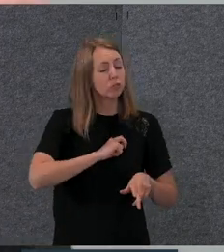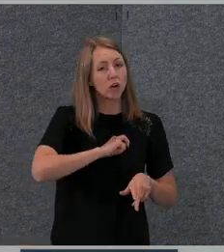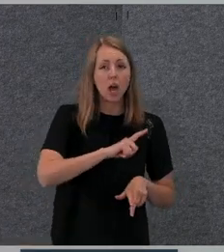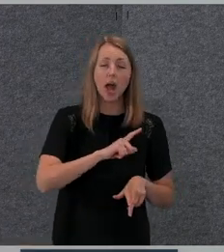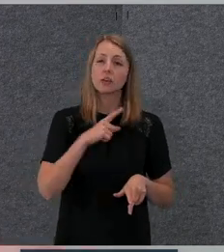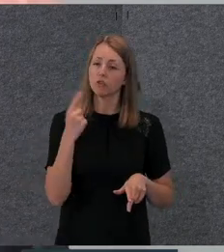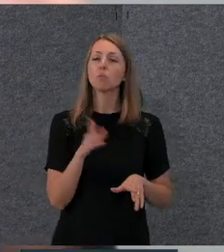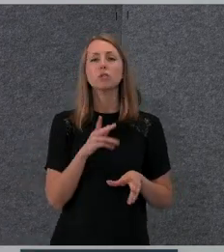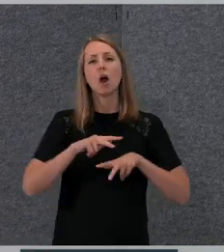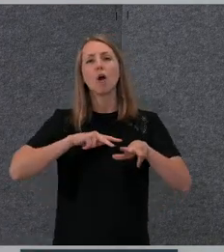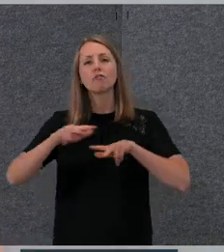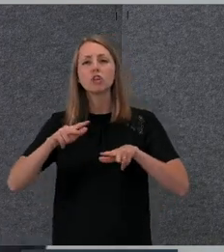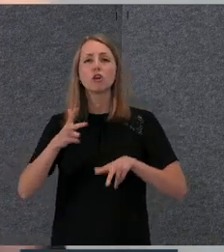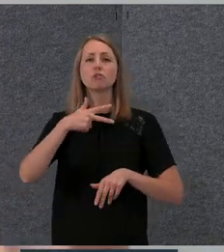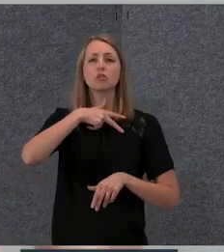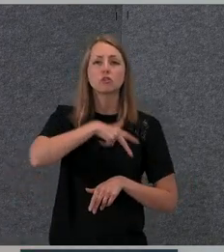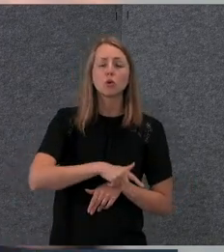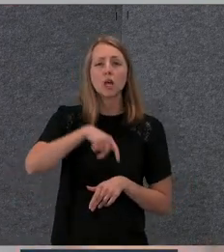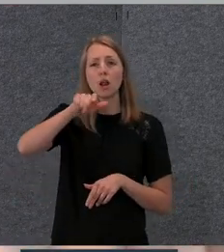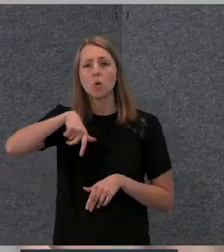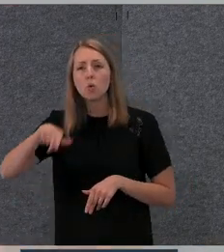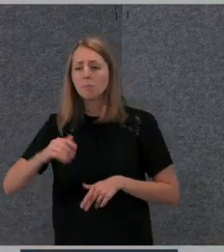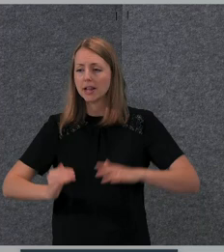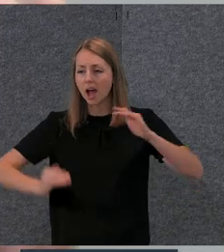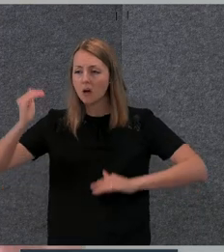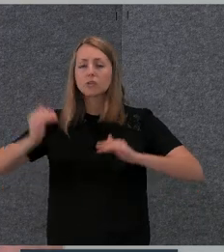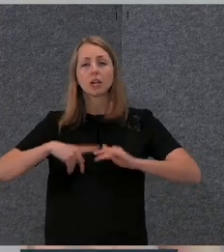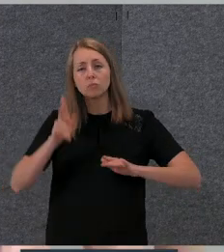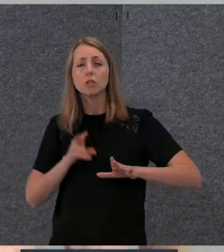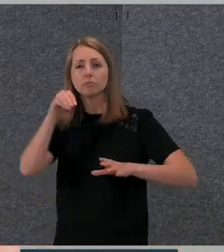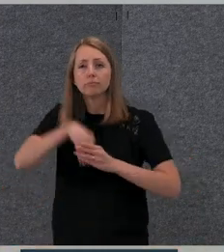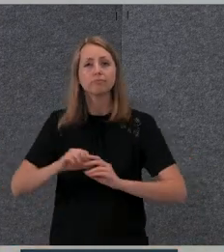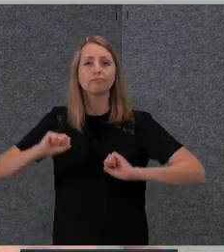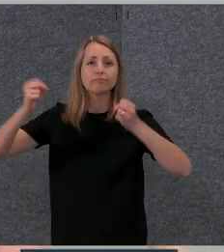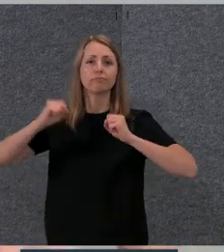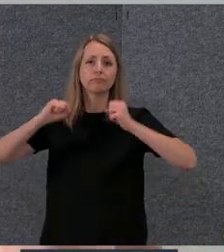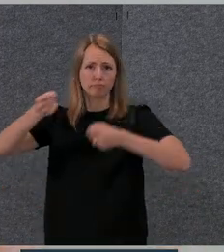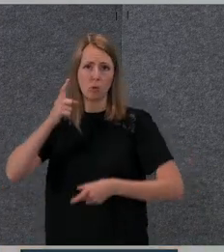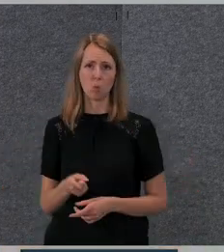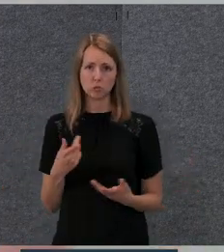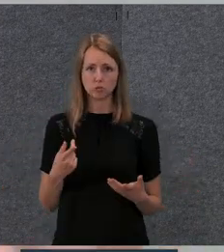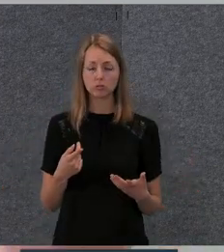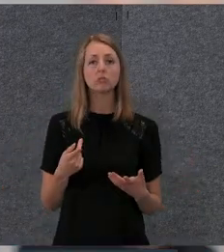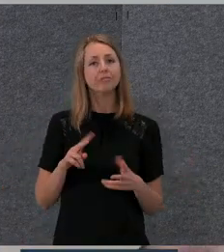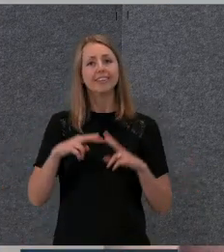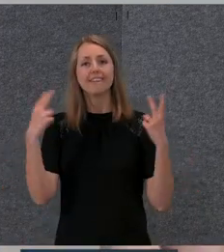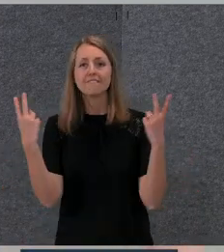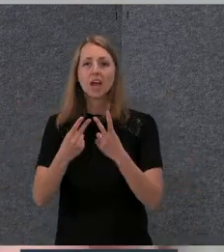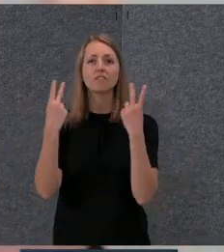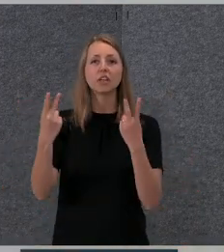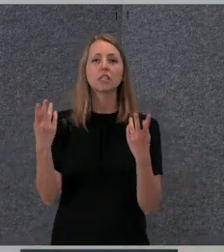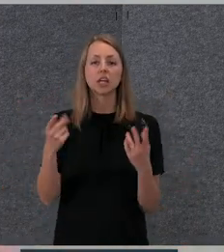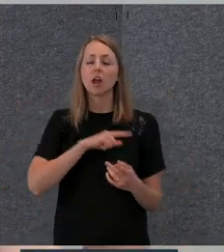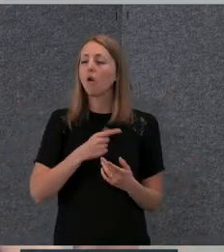an wirtschaftlichem, sozialen, humanen Ausgleich, dass wir eine Welt schaffen, in der es egal ist, woher ich